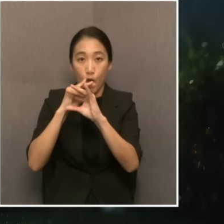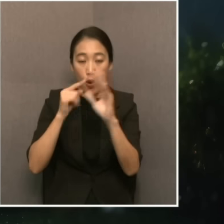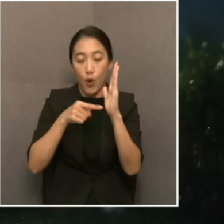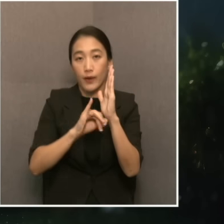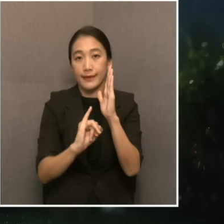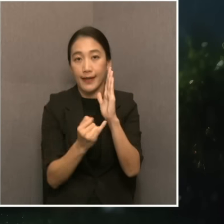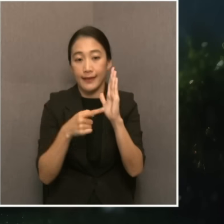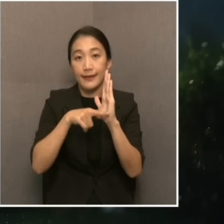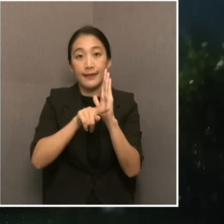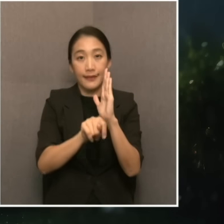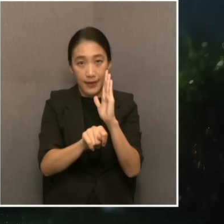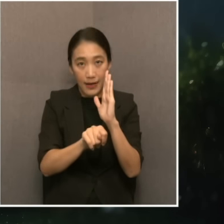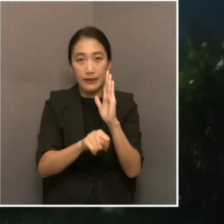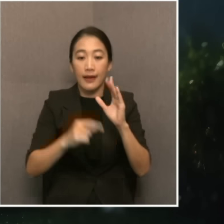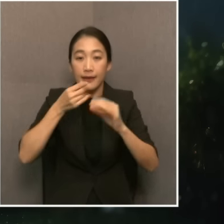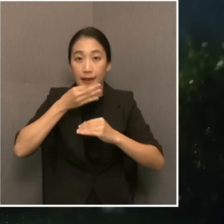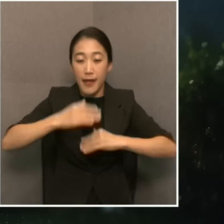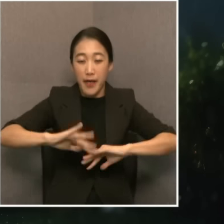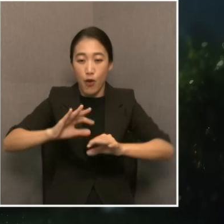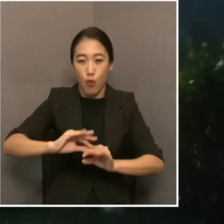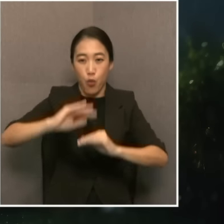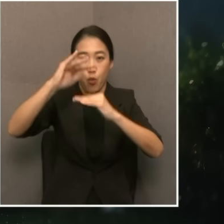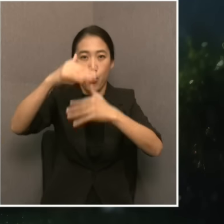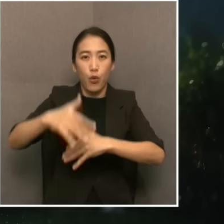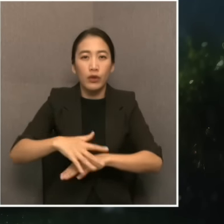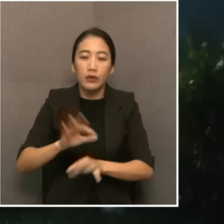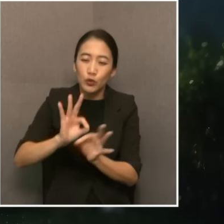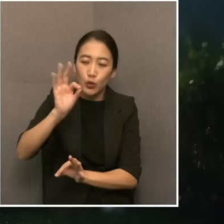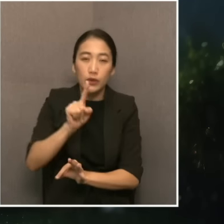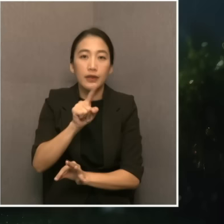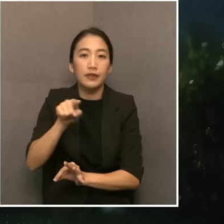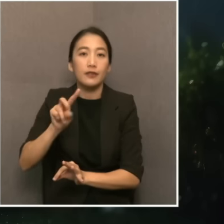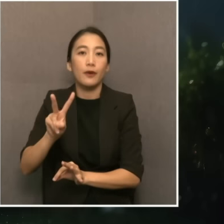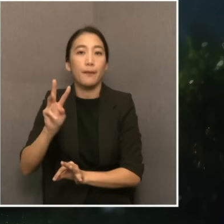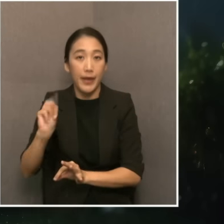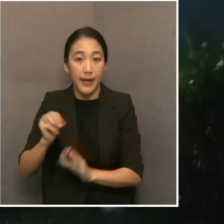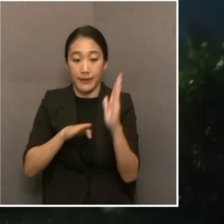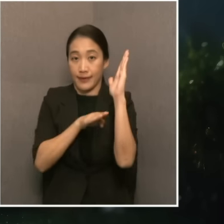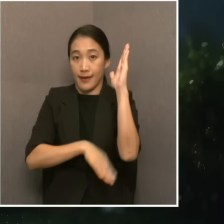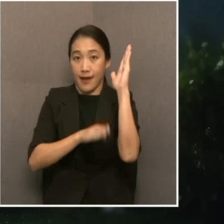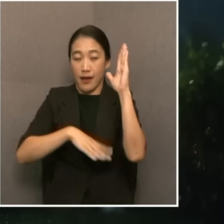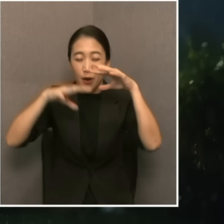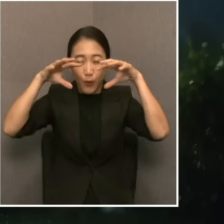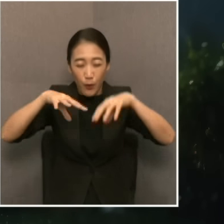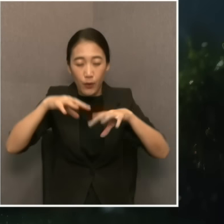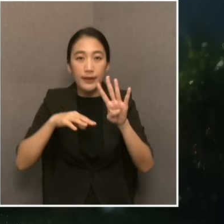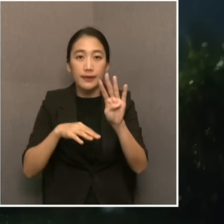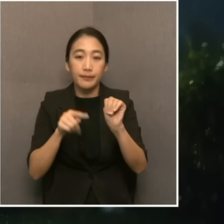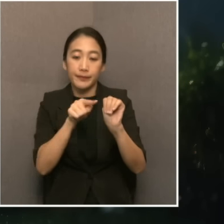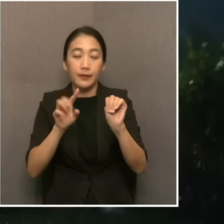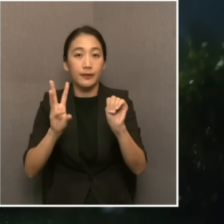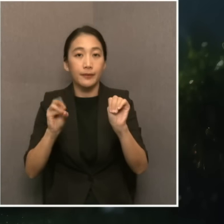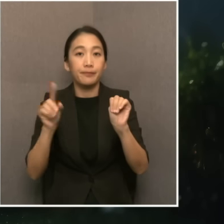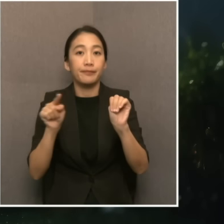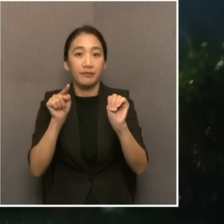และตราดทะเลมีคลื่นสูงประมาณ 1-2 เมตรค่ะส่วนภาคใต้มีฝนร้อยละ 40-60 ของพื้นที่มีฝนต